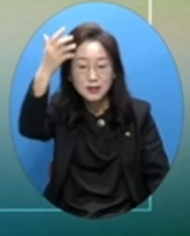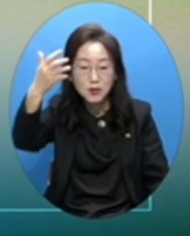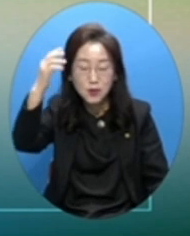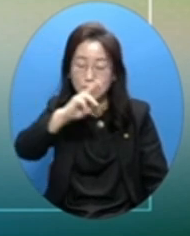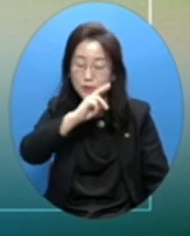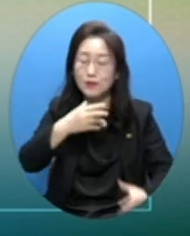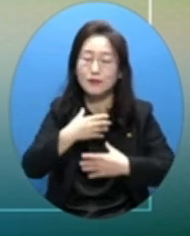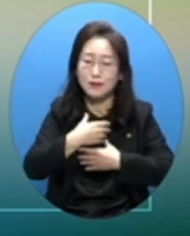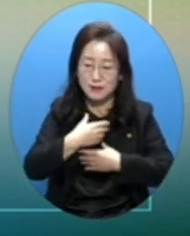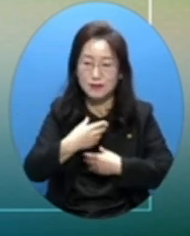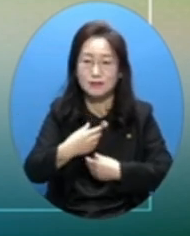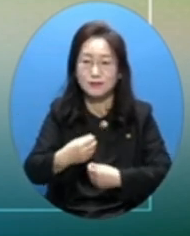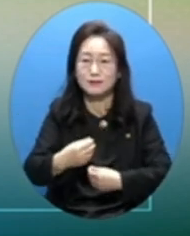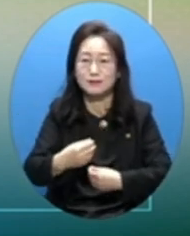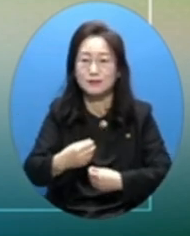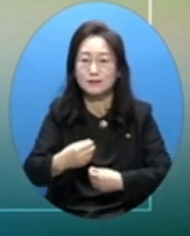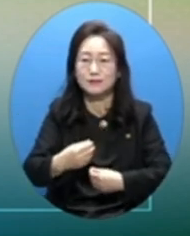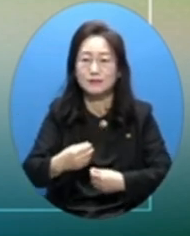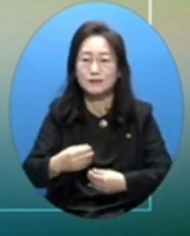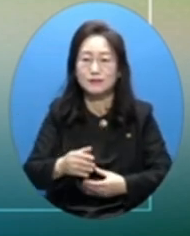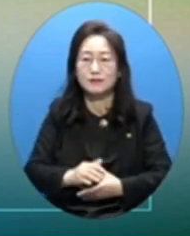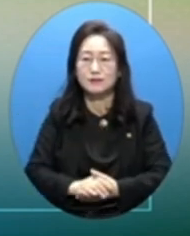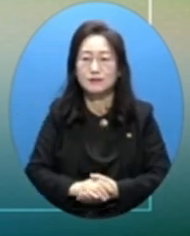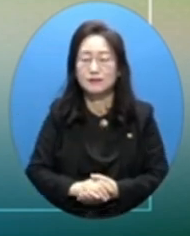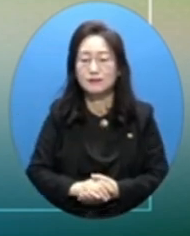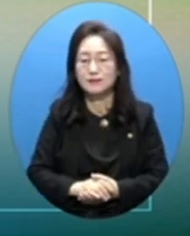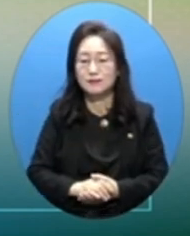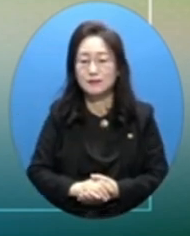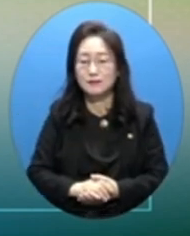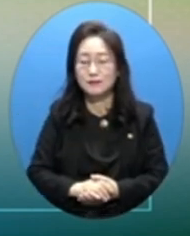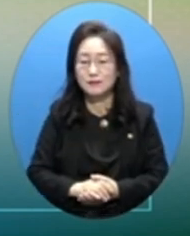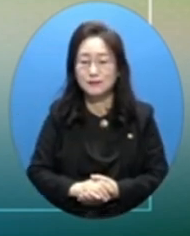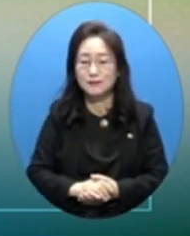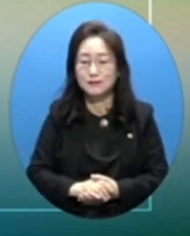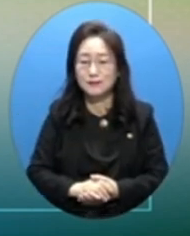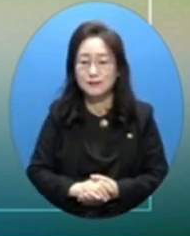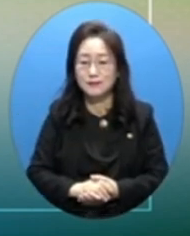평안해요 it is well with my soul